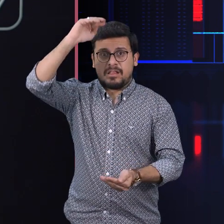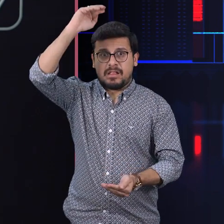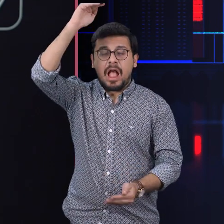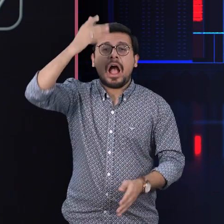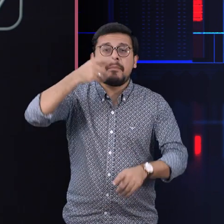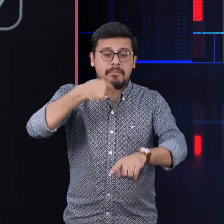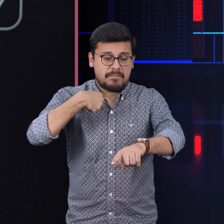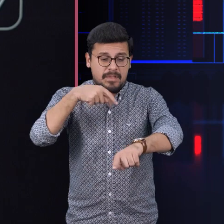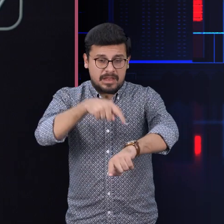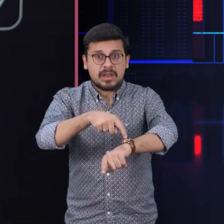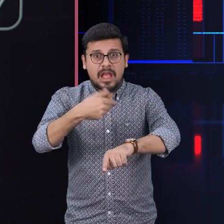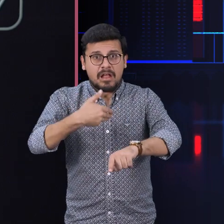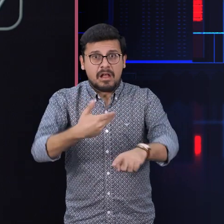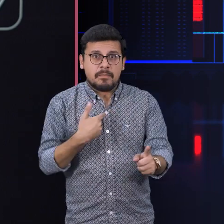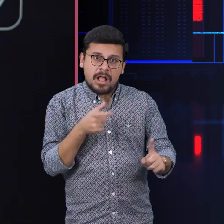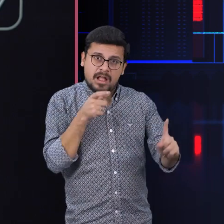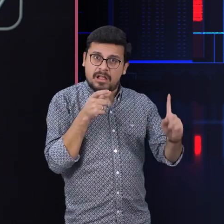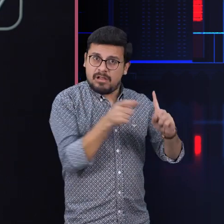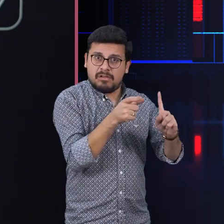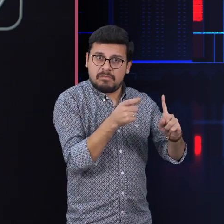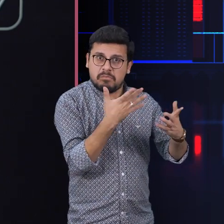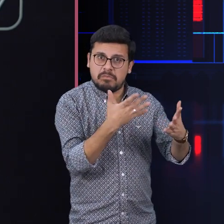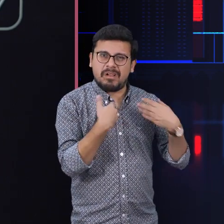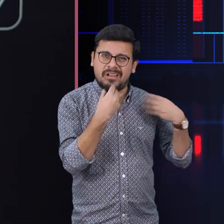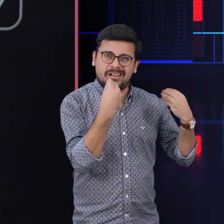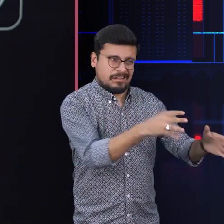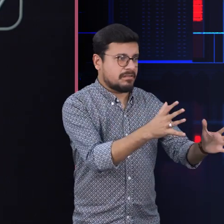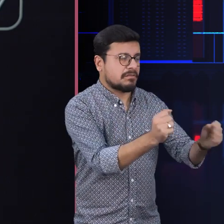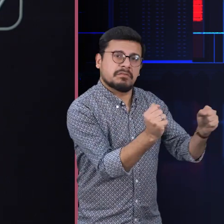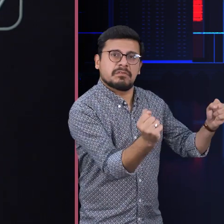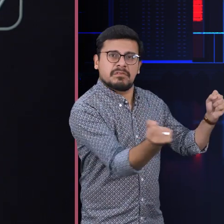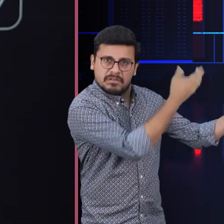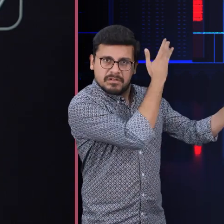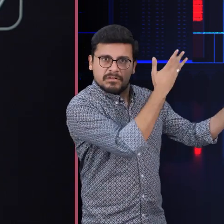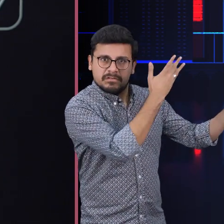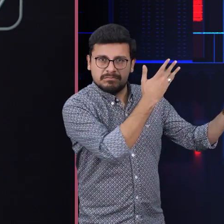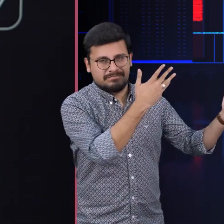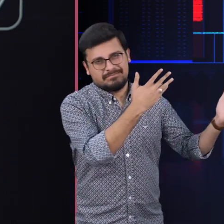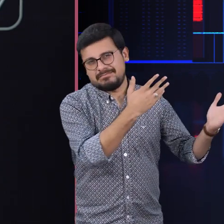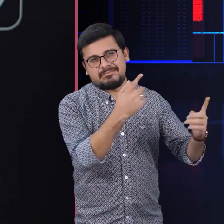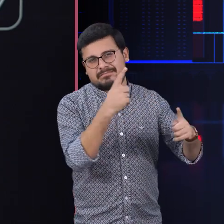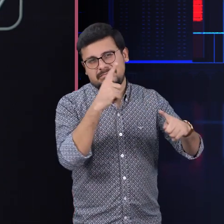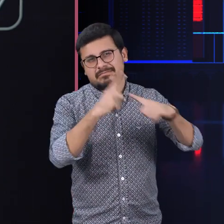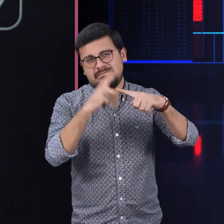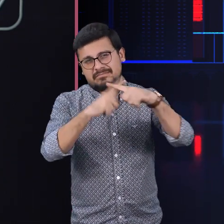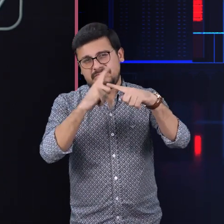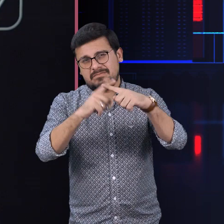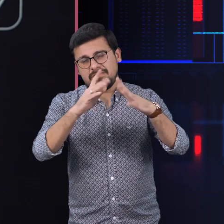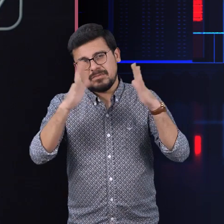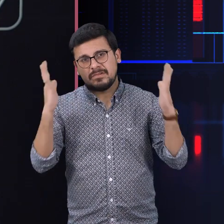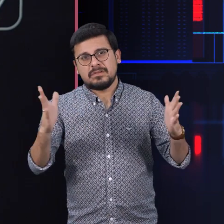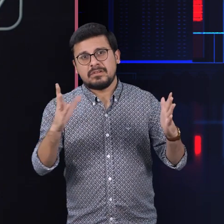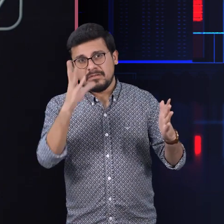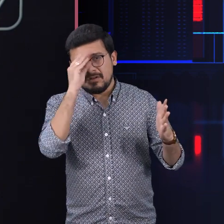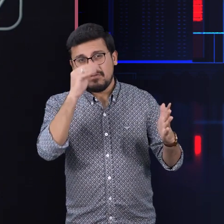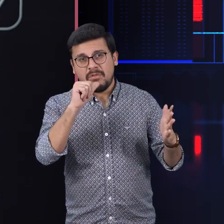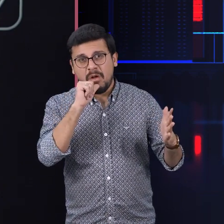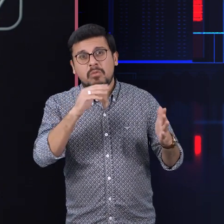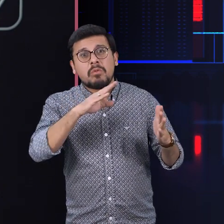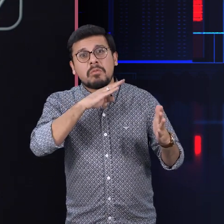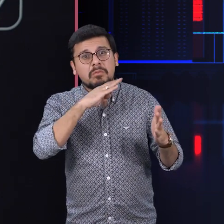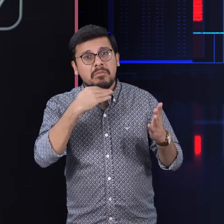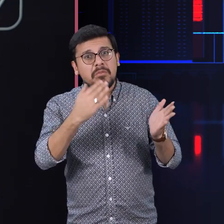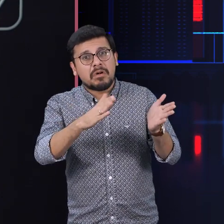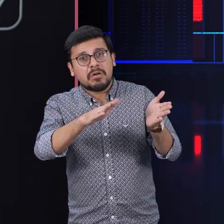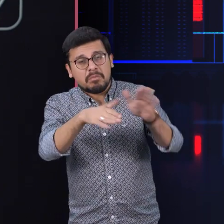ہوتا ہے. اگر میں بات کروں کہ ہم صرف فائنینشلی ہی کسی کی ہیلپ کریں اور اس کے ساتھ ہمارا